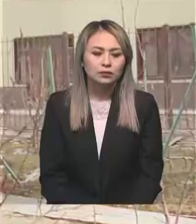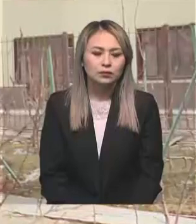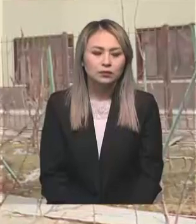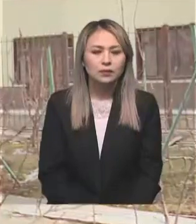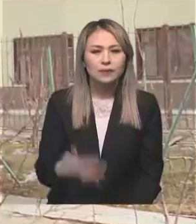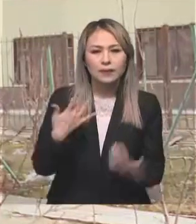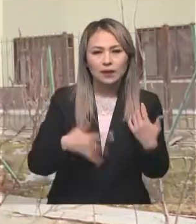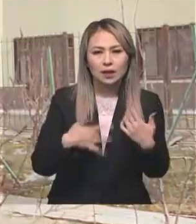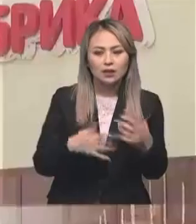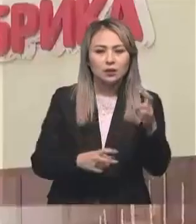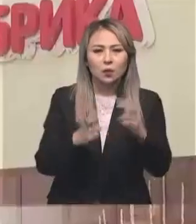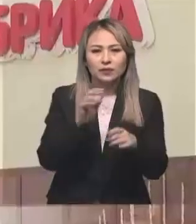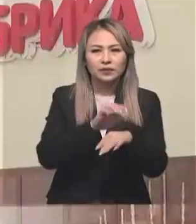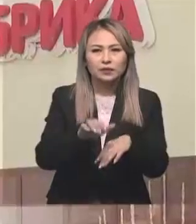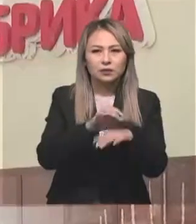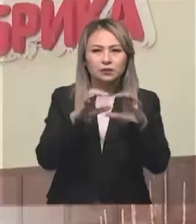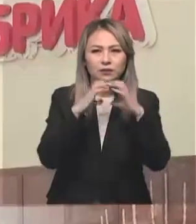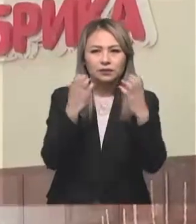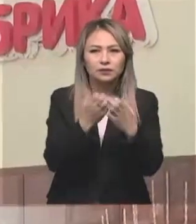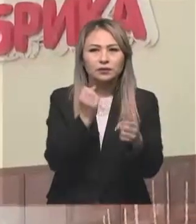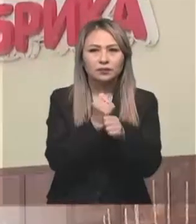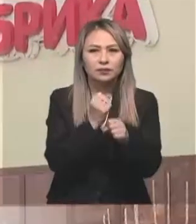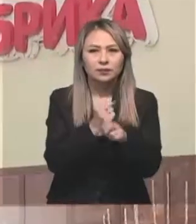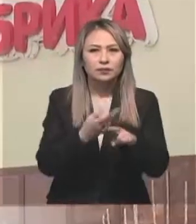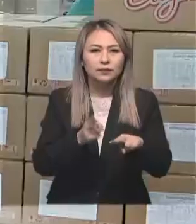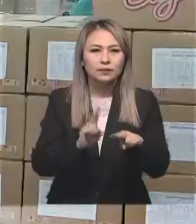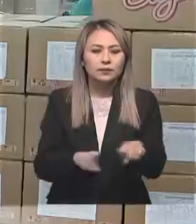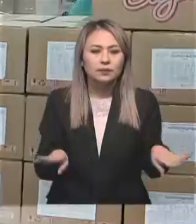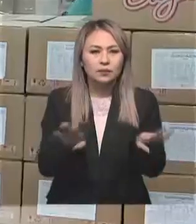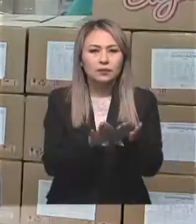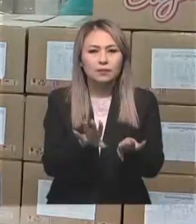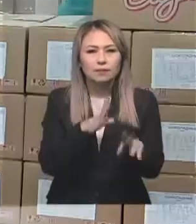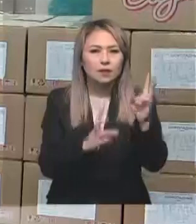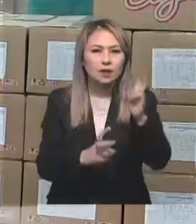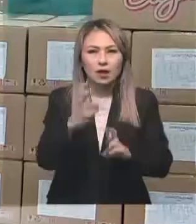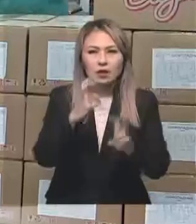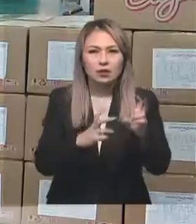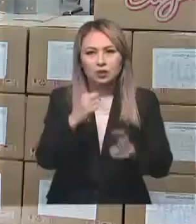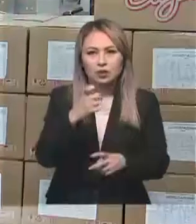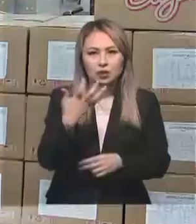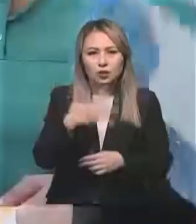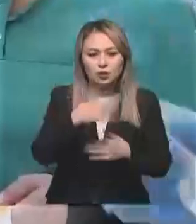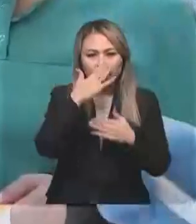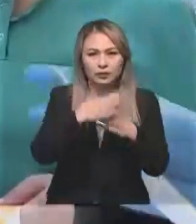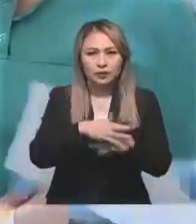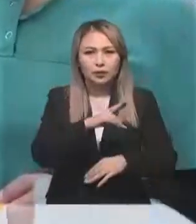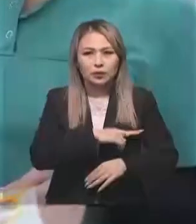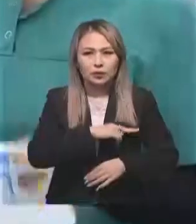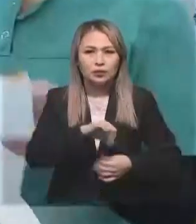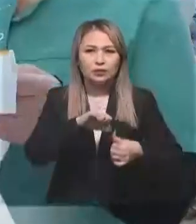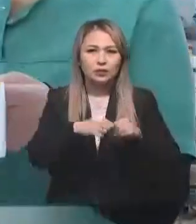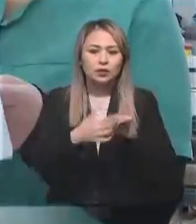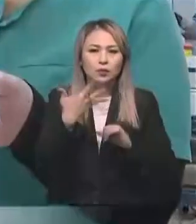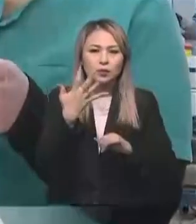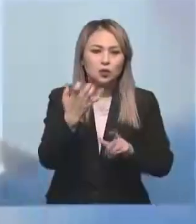Тараздағы кондитерлік өнімдерді өндіретін Сәуле фабрикасы 2017 жылы жұмысын бастады. Кәсіпорын 150 тұрғынды тұрақты жұмыспен қамтып отыр. Жылына 4500